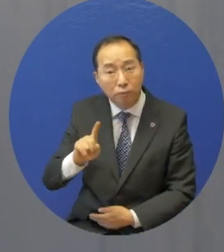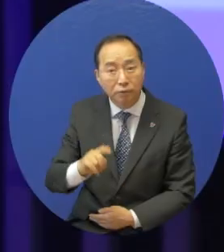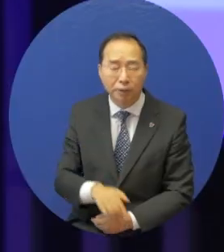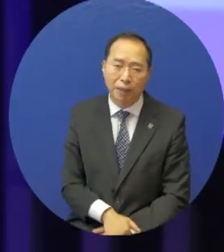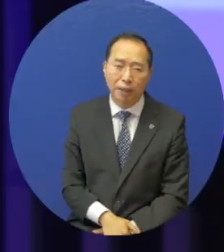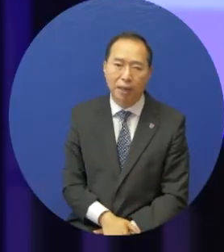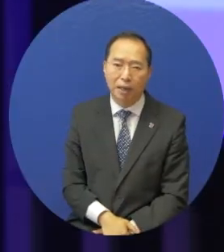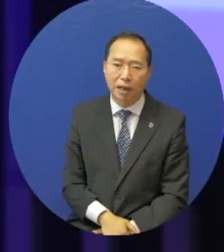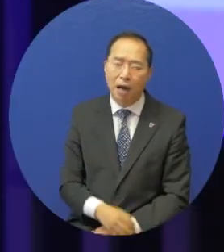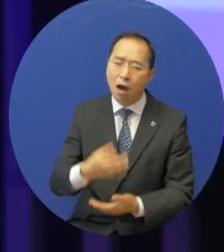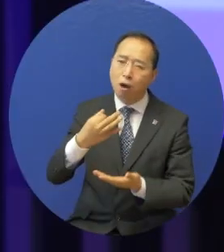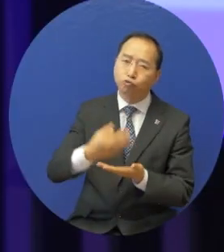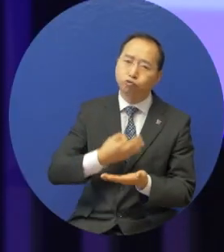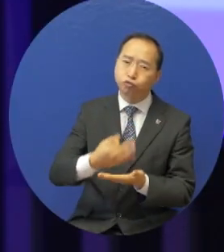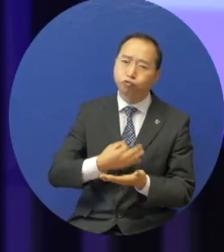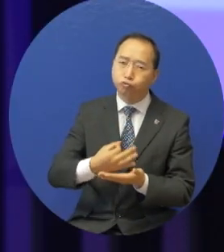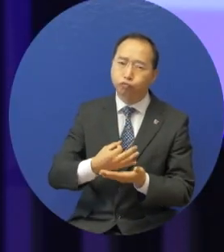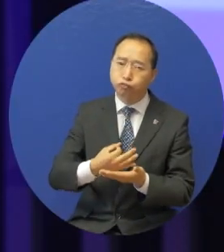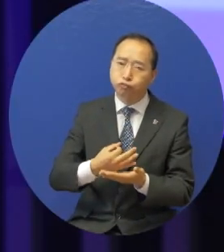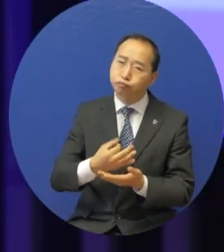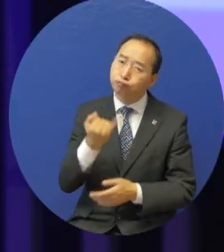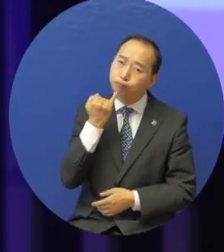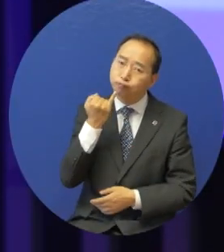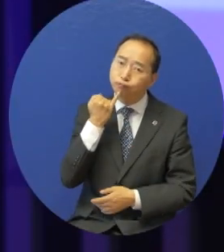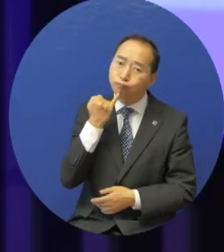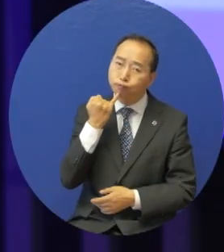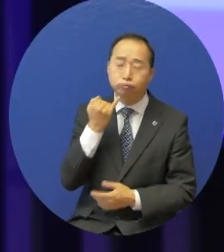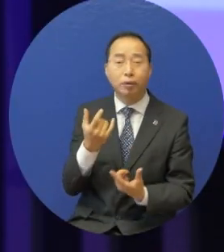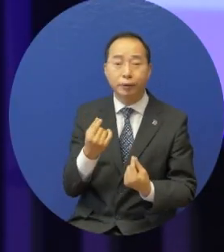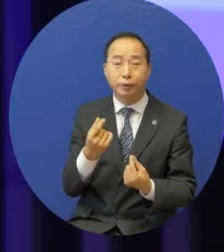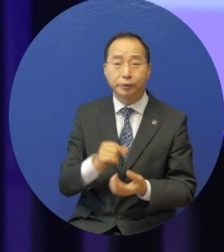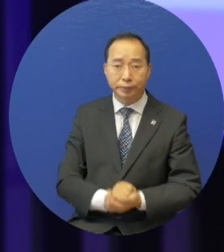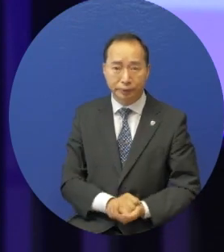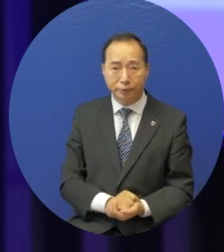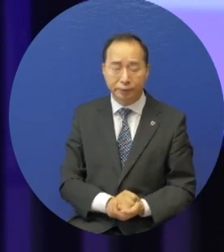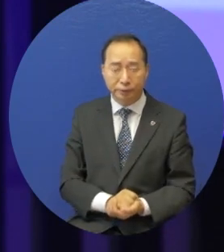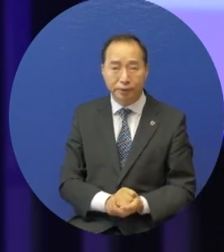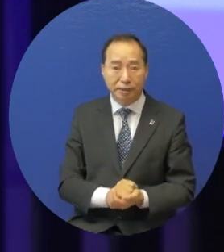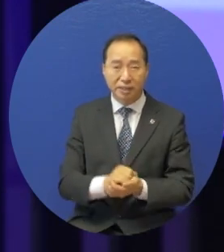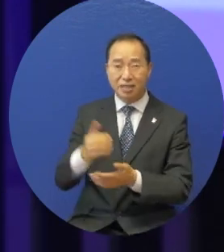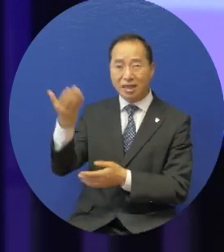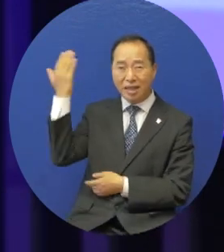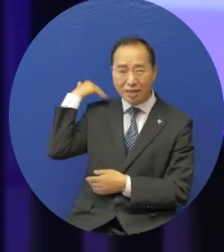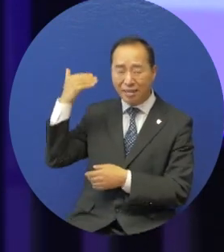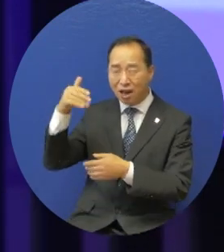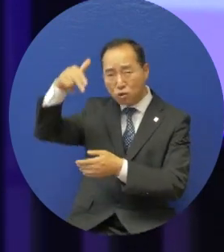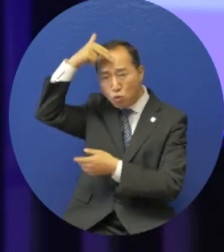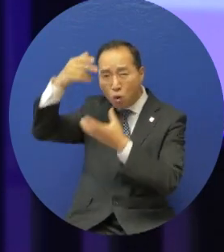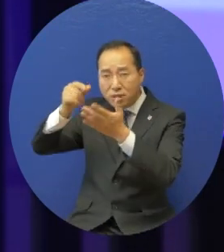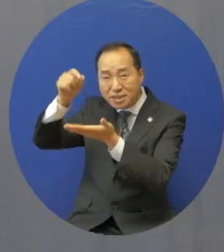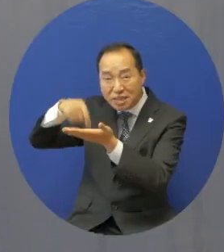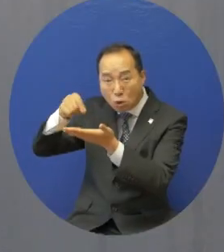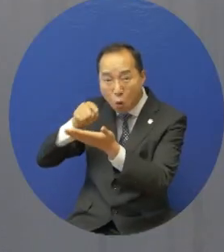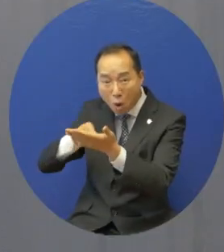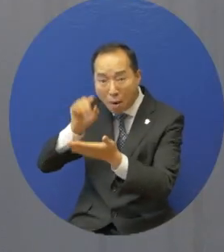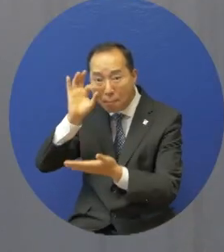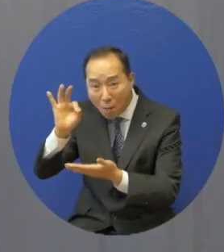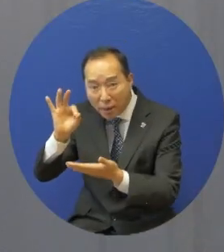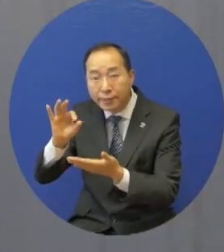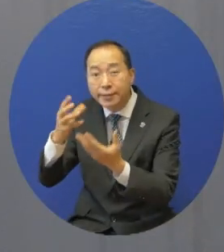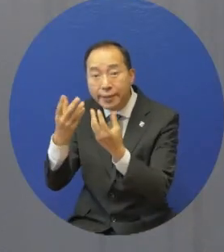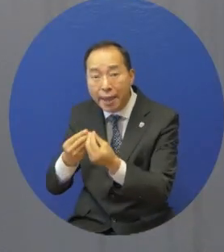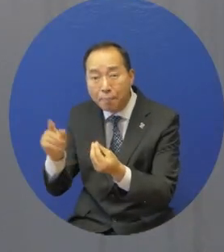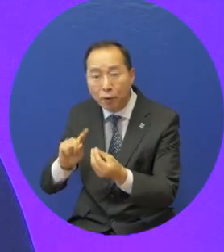어땠나요? 수입이 나쁘지는 않았던 것 같아요. 그러니까 기록에 남은 이유는 바로 있을 것 같은데 예를 한